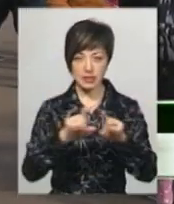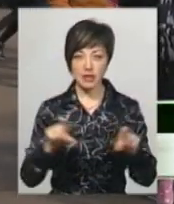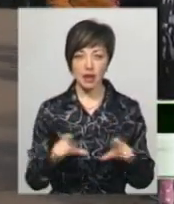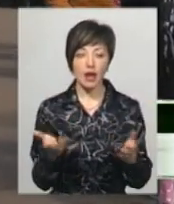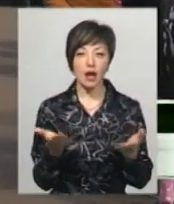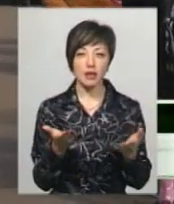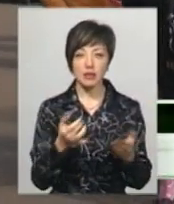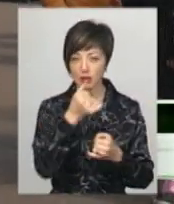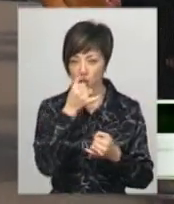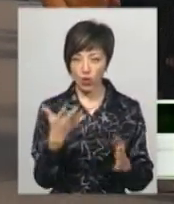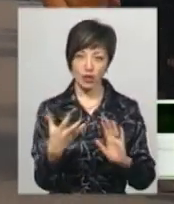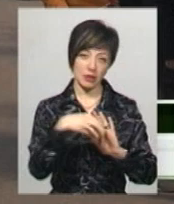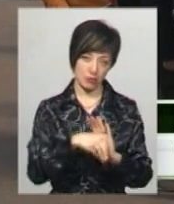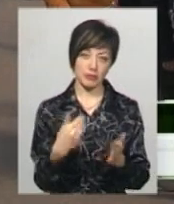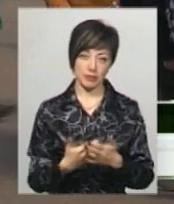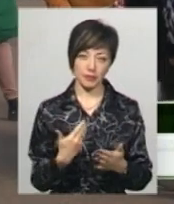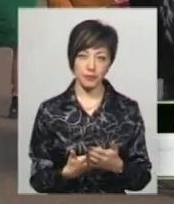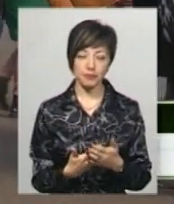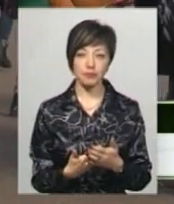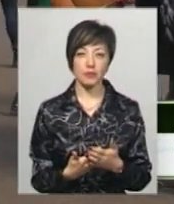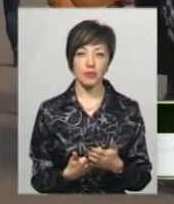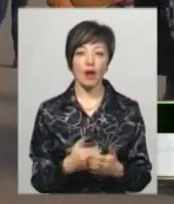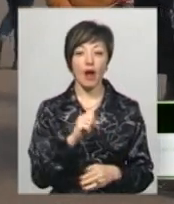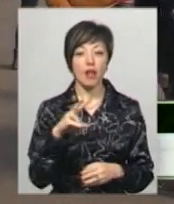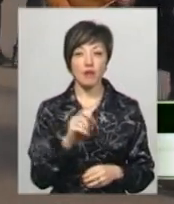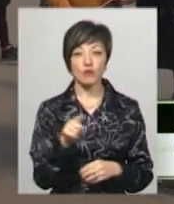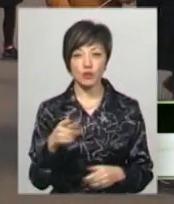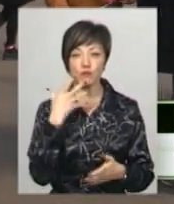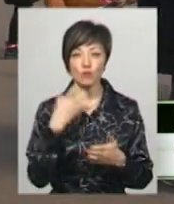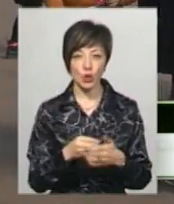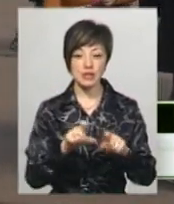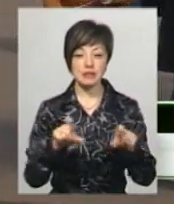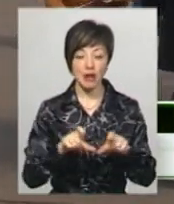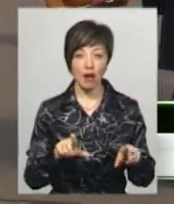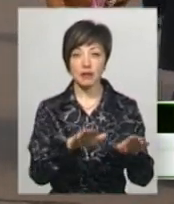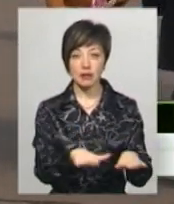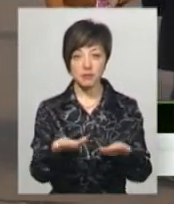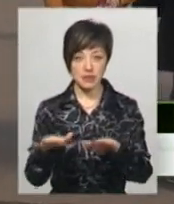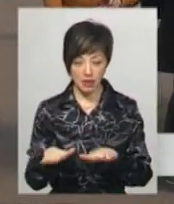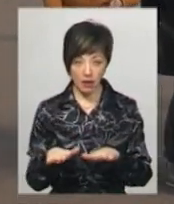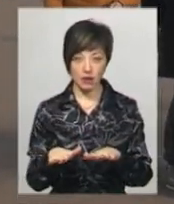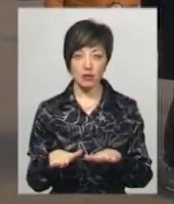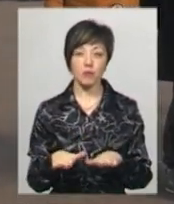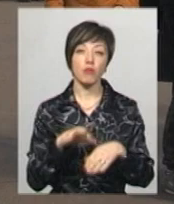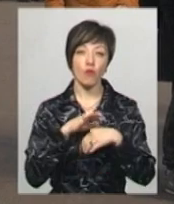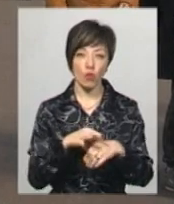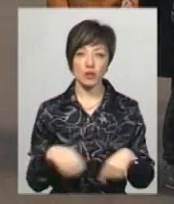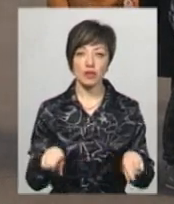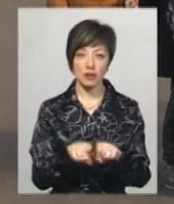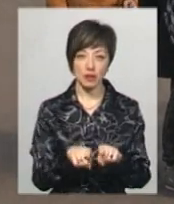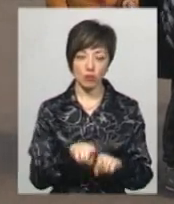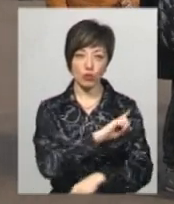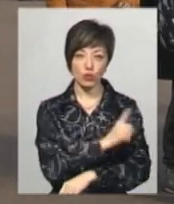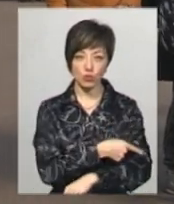які, наприклад, вони не змогли долучитися, але вони у своїх навчальних закладах вони проводять досить